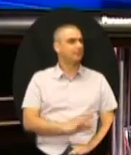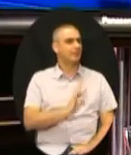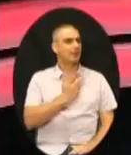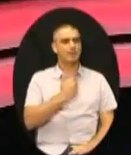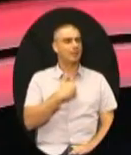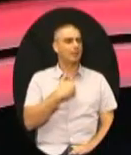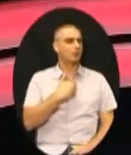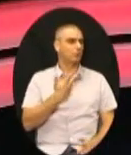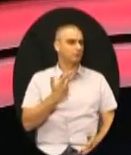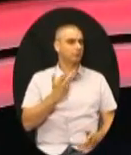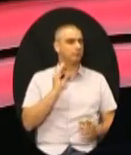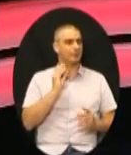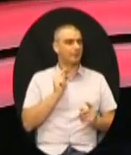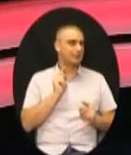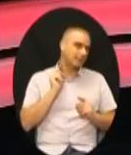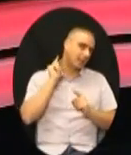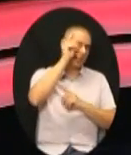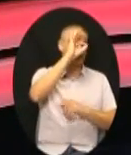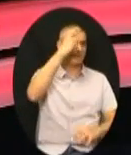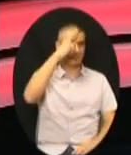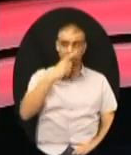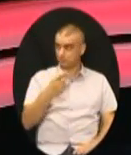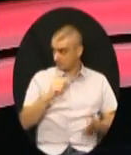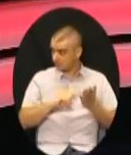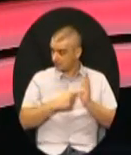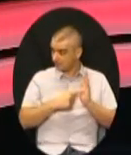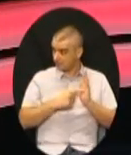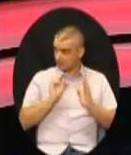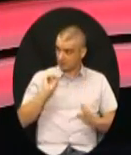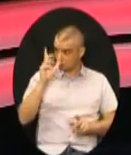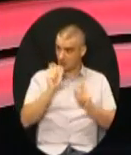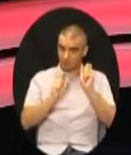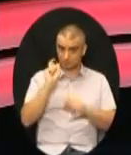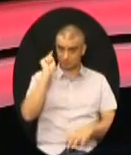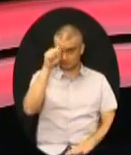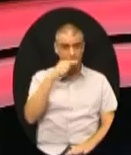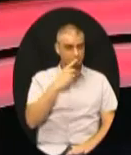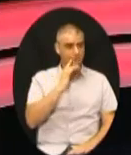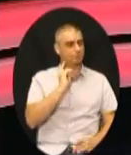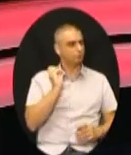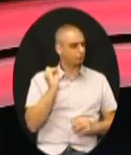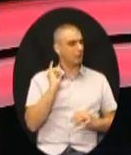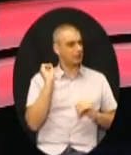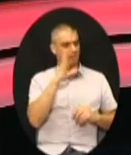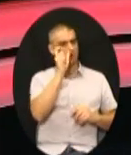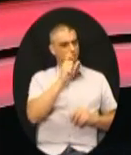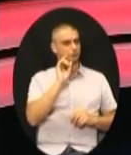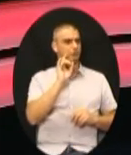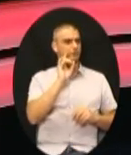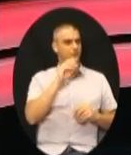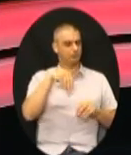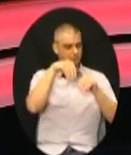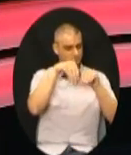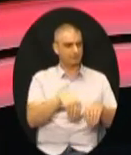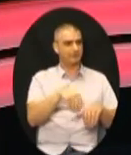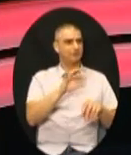רחוקים באמת להגיע למאדים? מתכוונת לשלוח אנשים למאדים. בדיוק, שיבוא בן אדם ובאמת ישתול